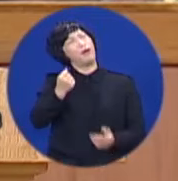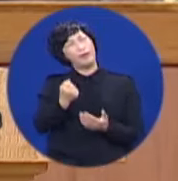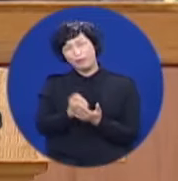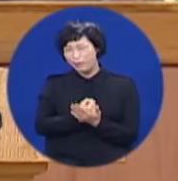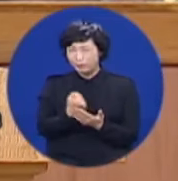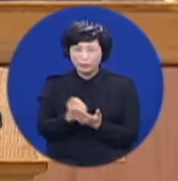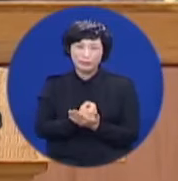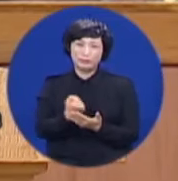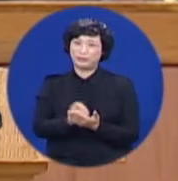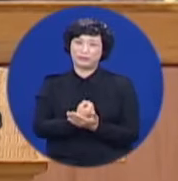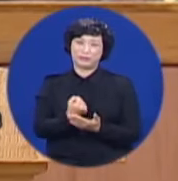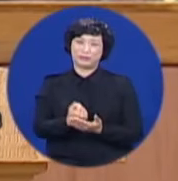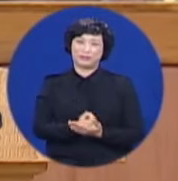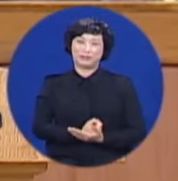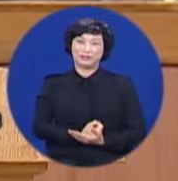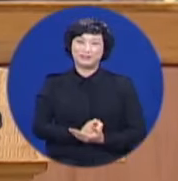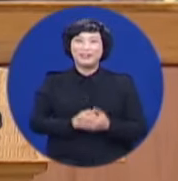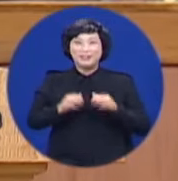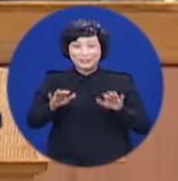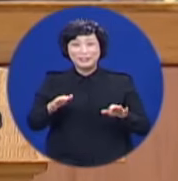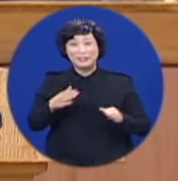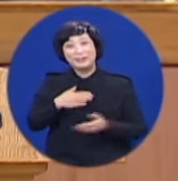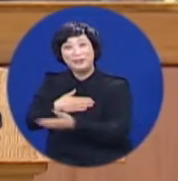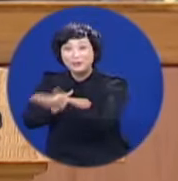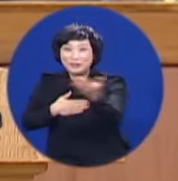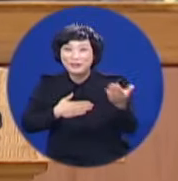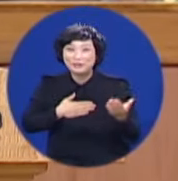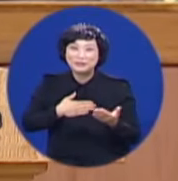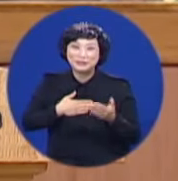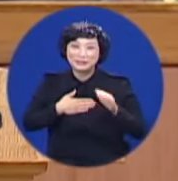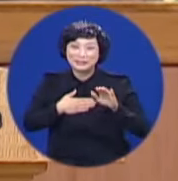끔찍한데 우리는 어쩌다가